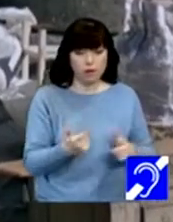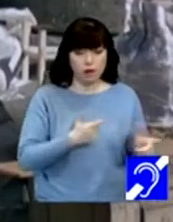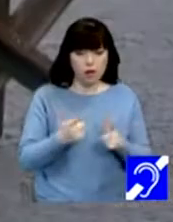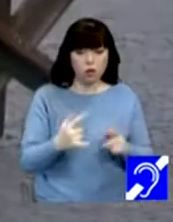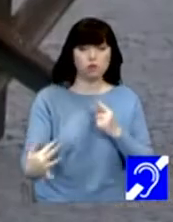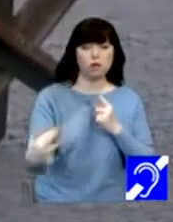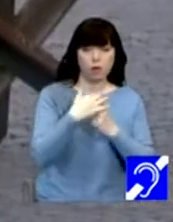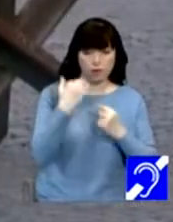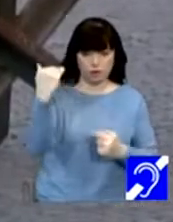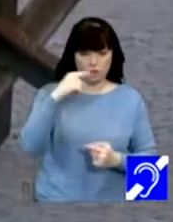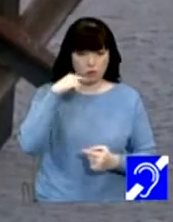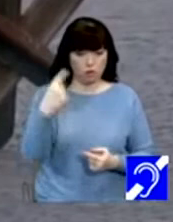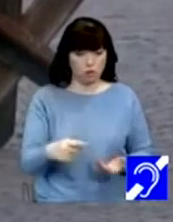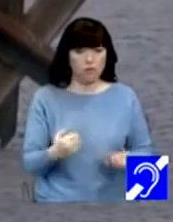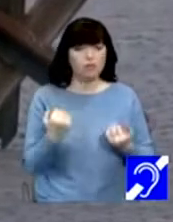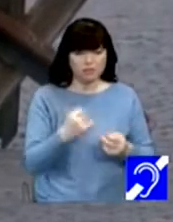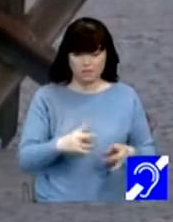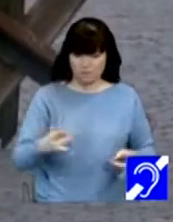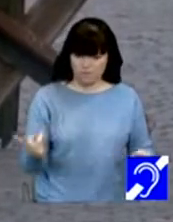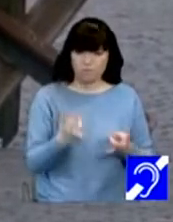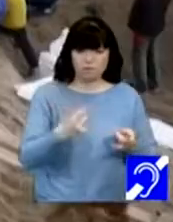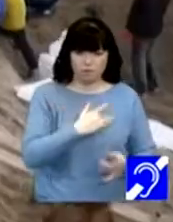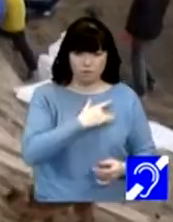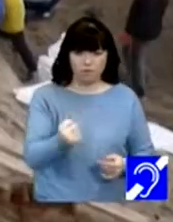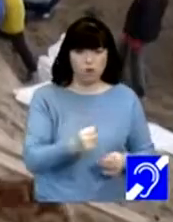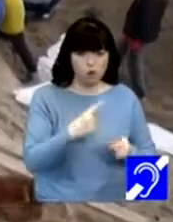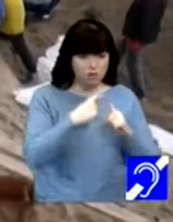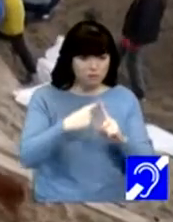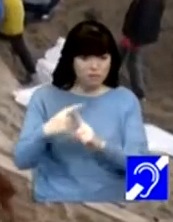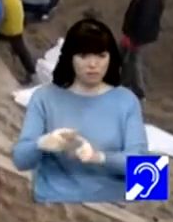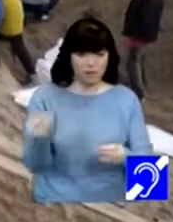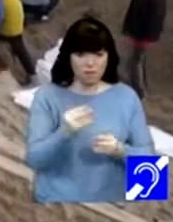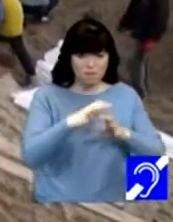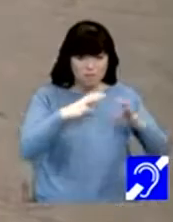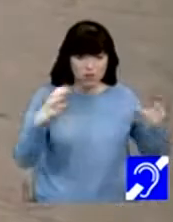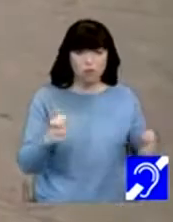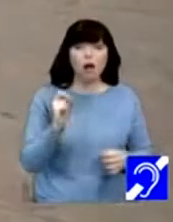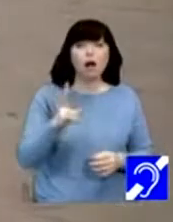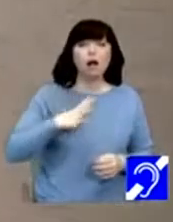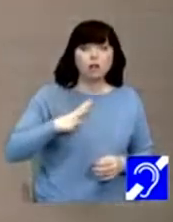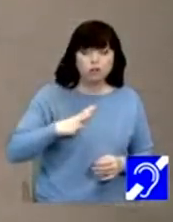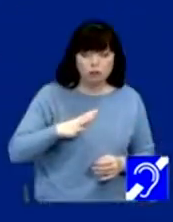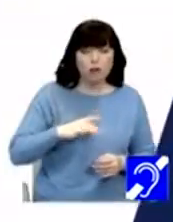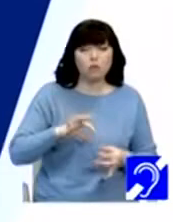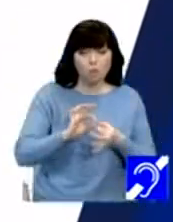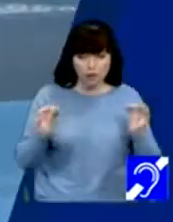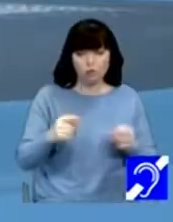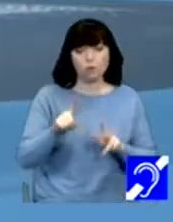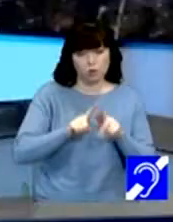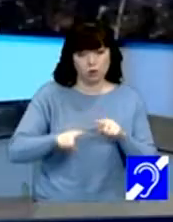de atacul rușilor. O fac cu aceeași îndârjire, cum îi așteaptă pe inamici, aflați peste câteva momente în telejurnal.